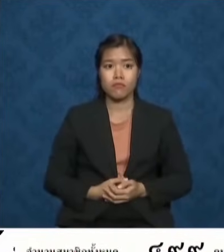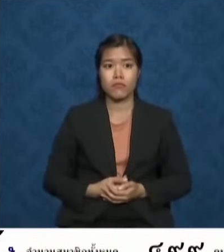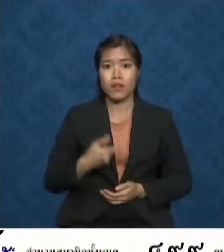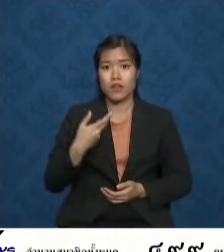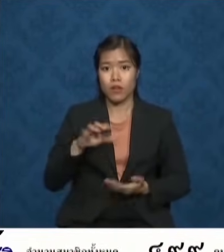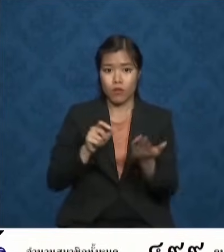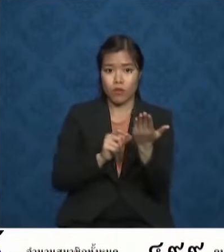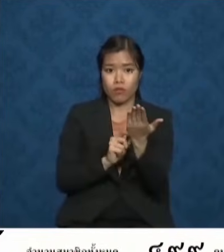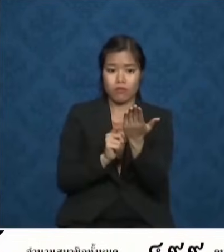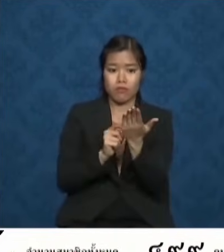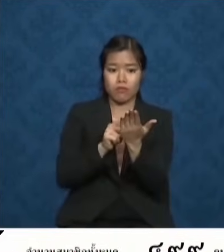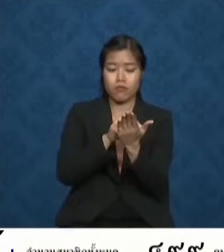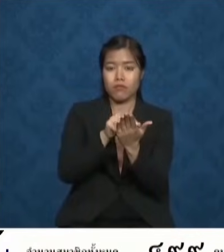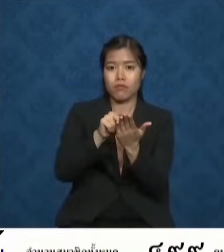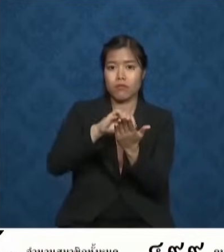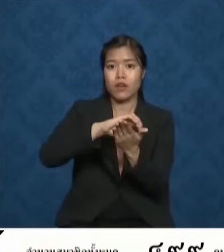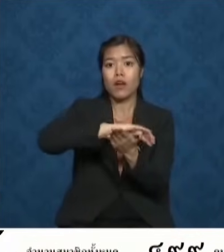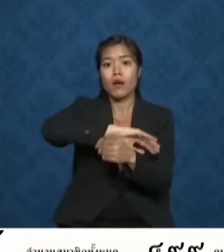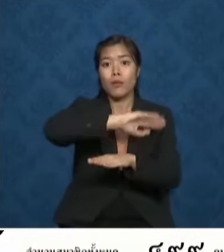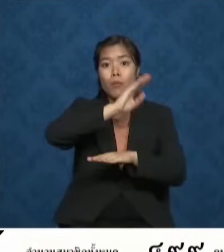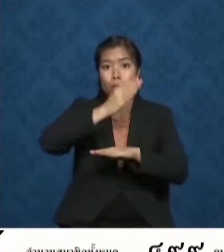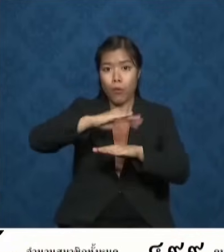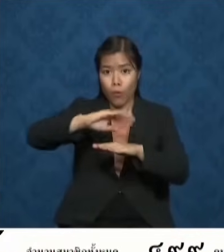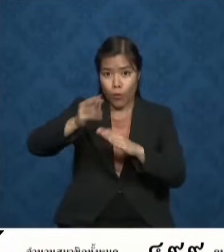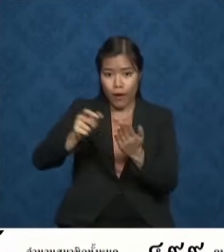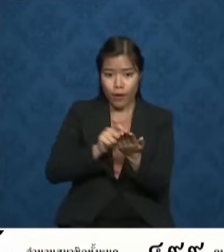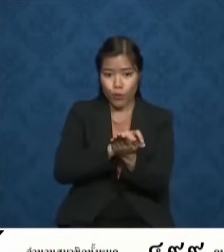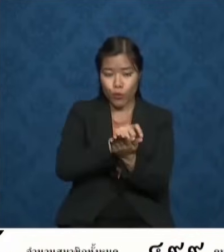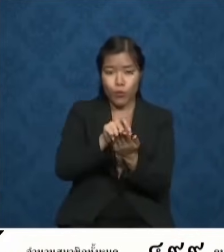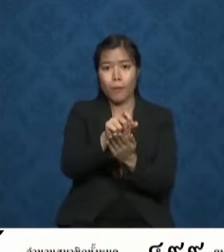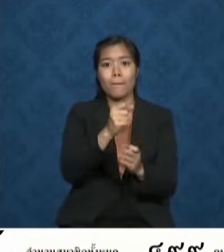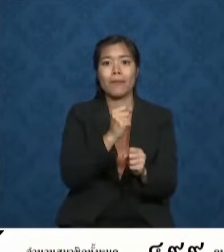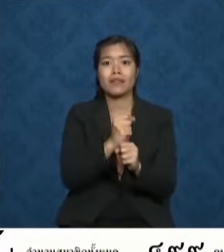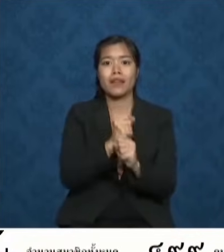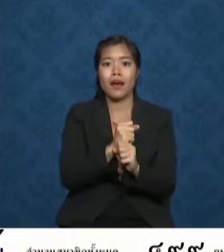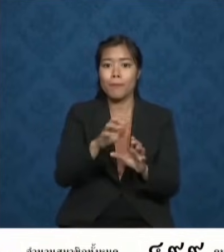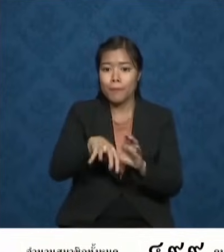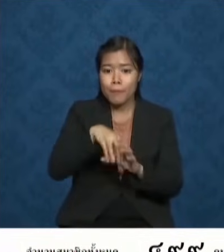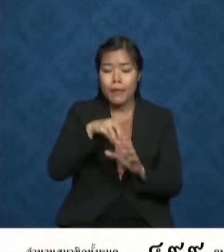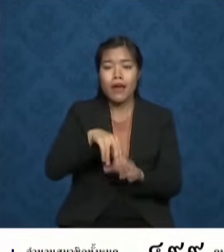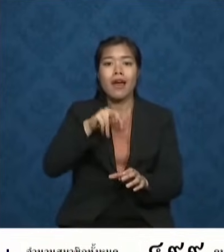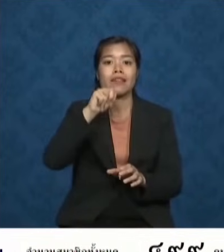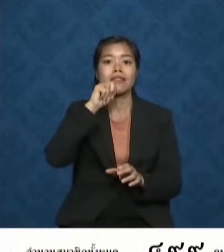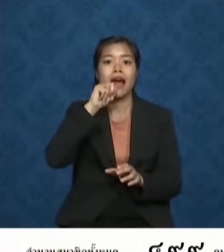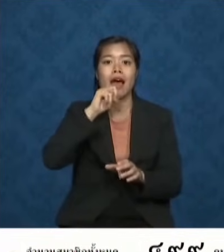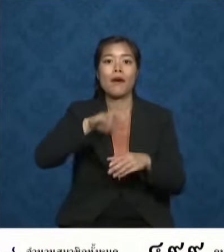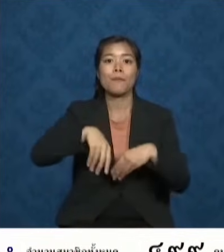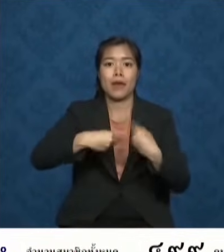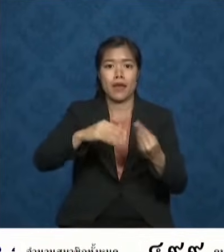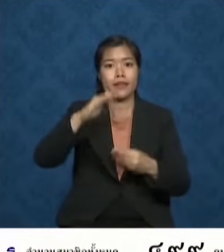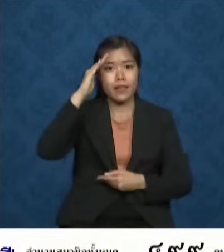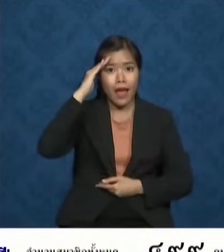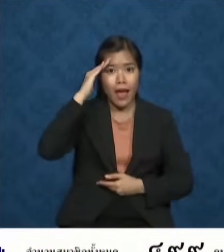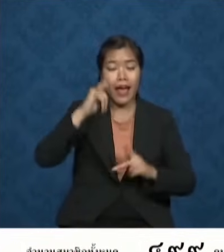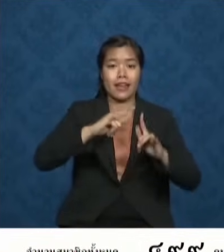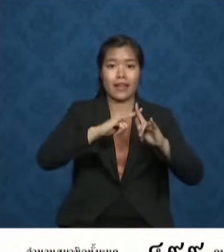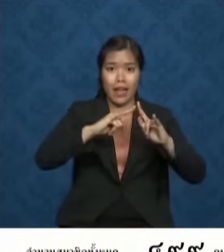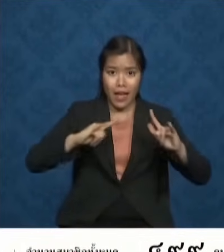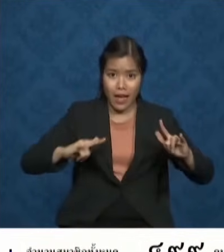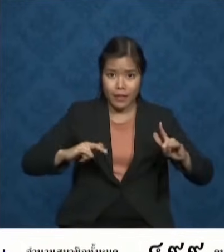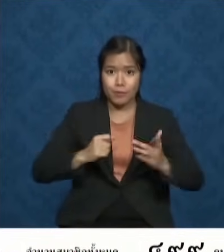หวัดนี้ชายแดนภูเขาเราไปทำแหล่งน้ำให้ค่ายทหารไปทำแหล่งน้ำให้ทหารที่ออก